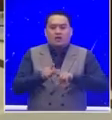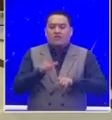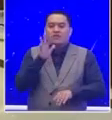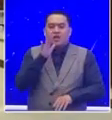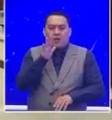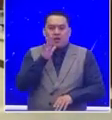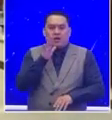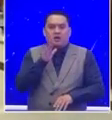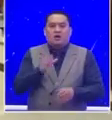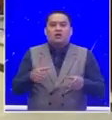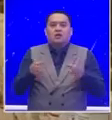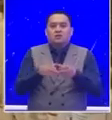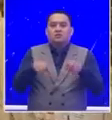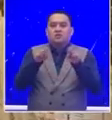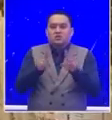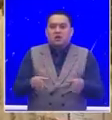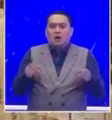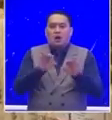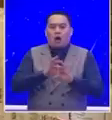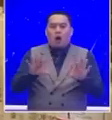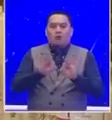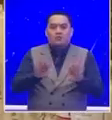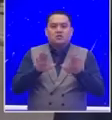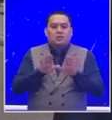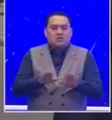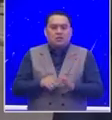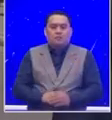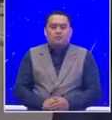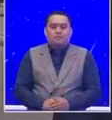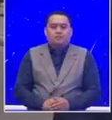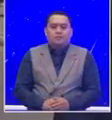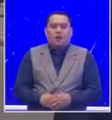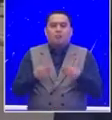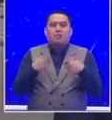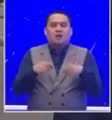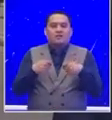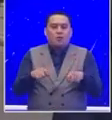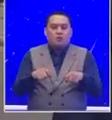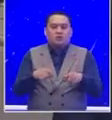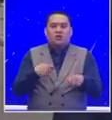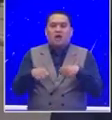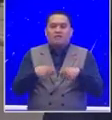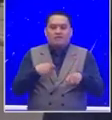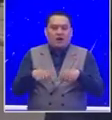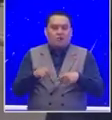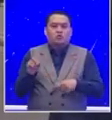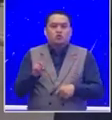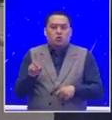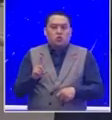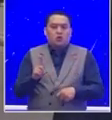время. Благо, члены специальной группы объяснили все на месте. Непродовольственным товаром относится